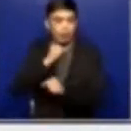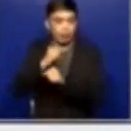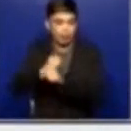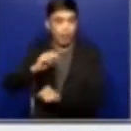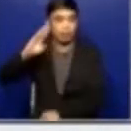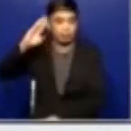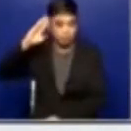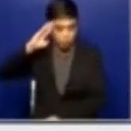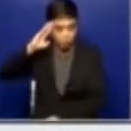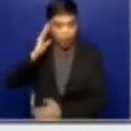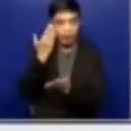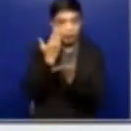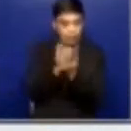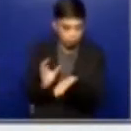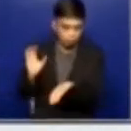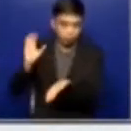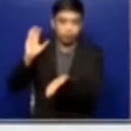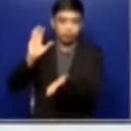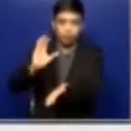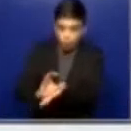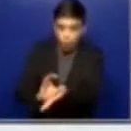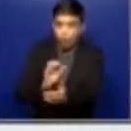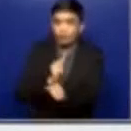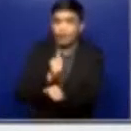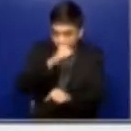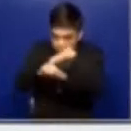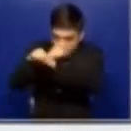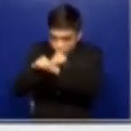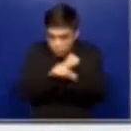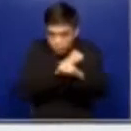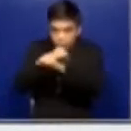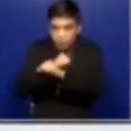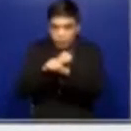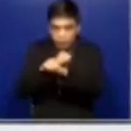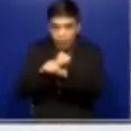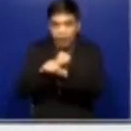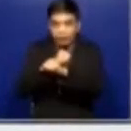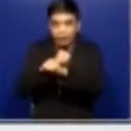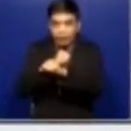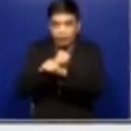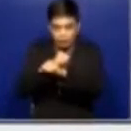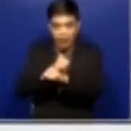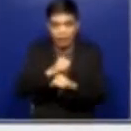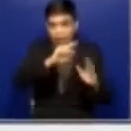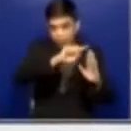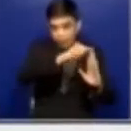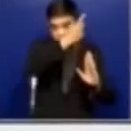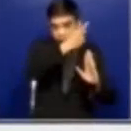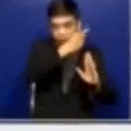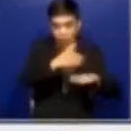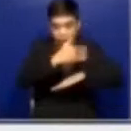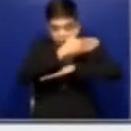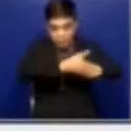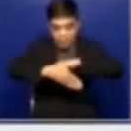เงินไปสนับสนุนหน่วยงานนะครับไปสกัดกั้นในกรณีของต้นน้ำยาข้ามฝั่งขึ้น